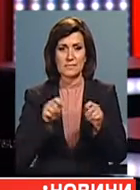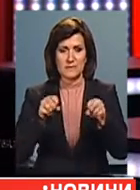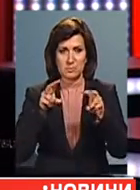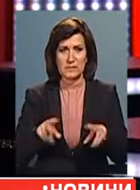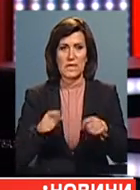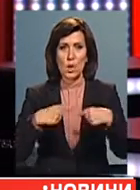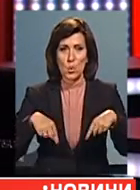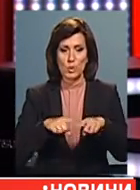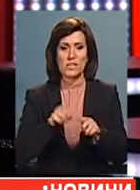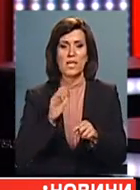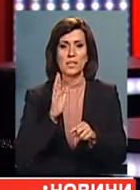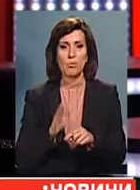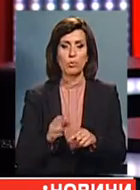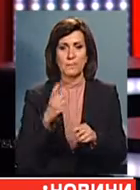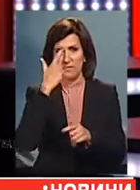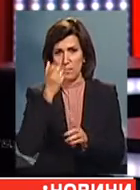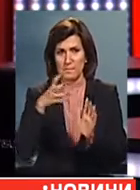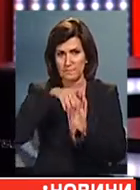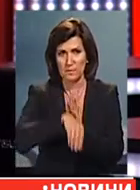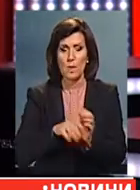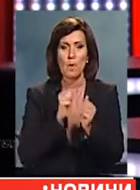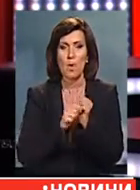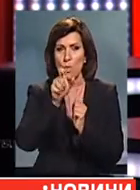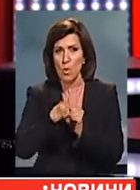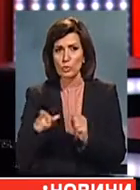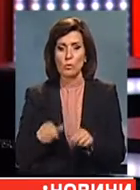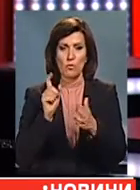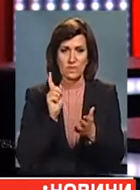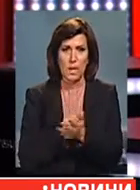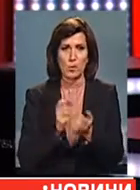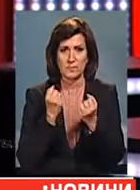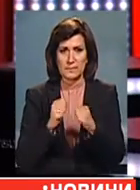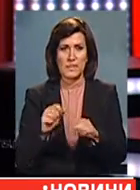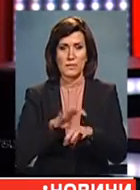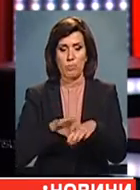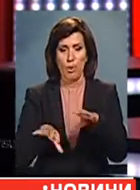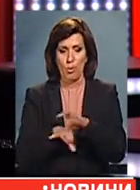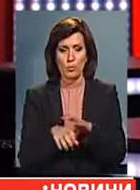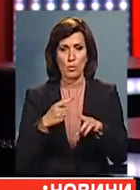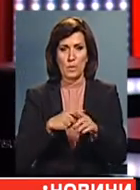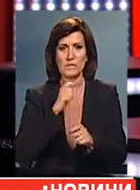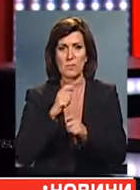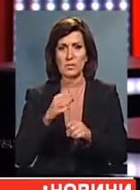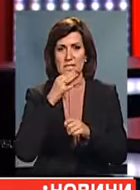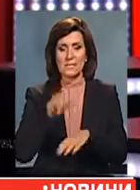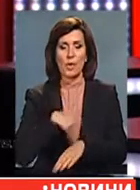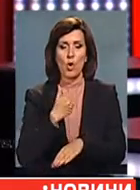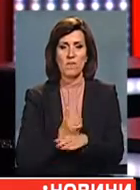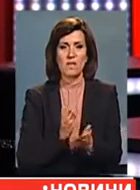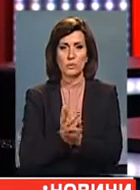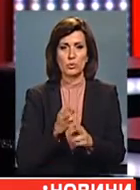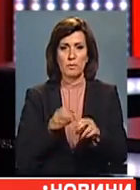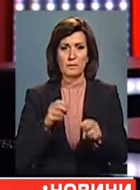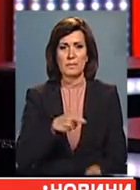де викладатимуть інформацію про кожного, кому вдалося вирватися з полону бойовиків. Про це на брифінгу сказав голова Служби безпеки